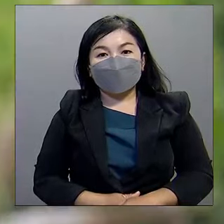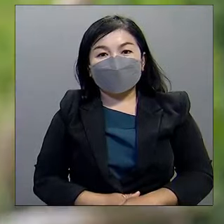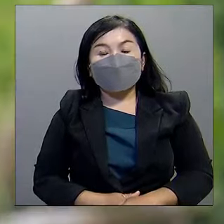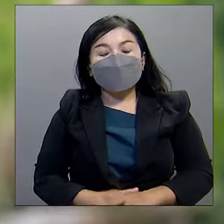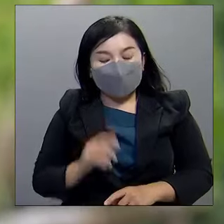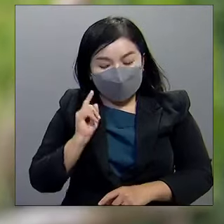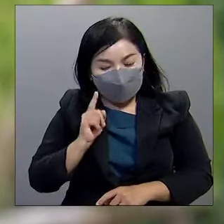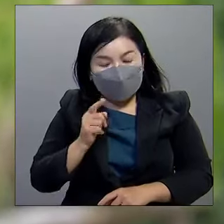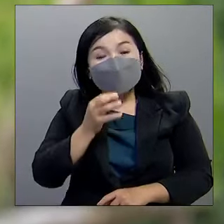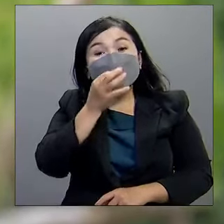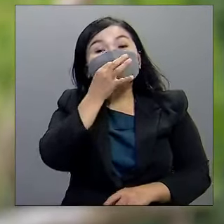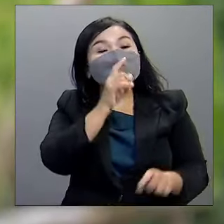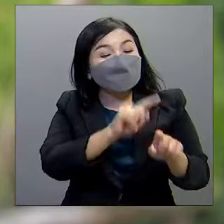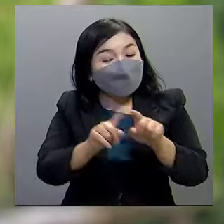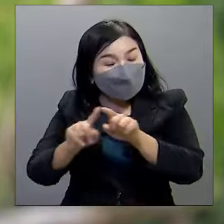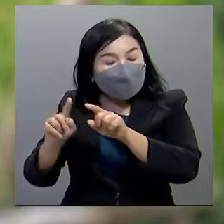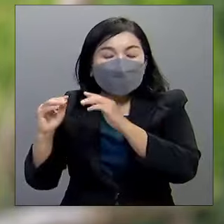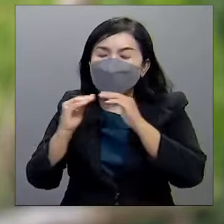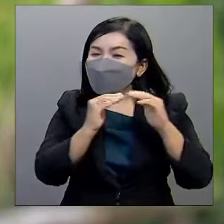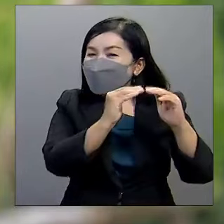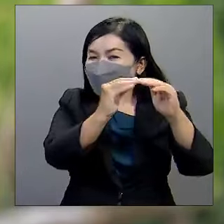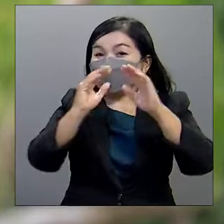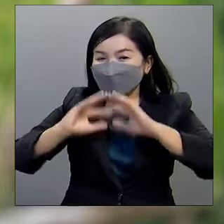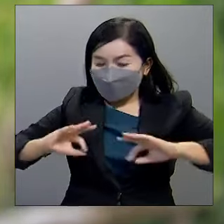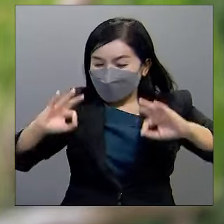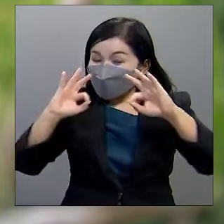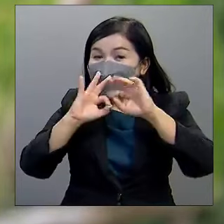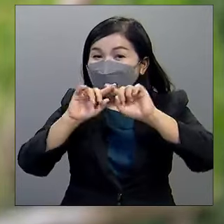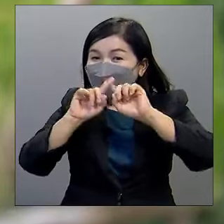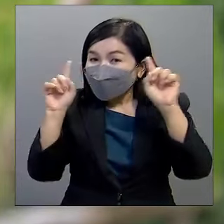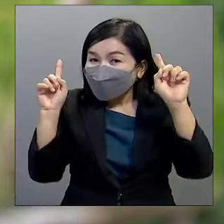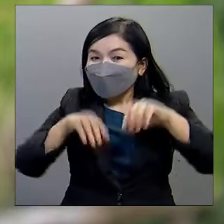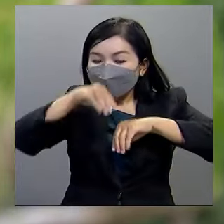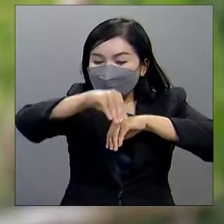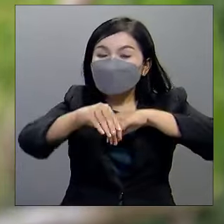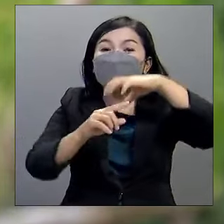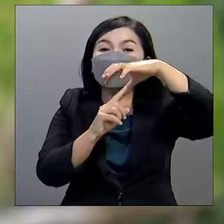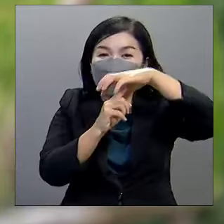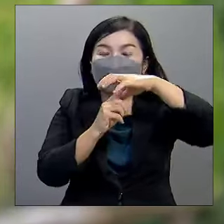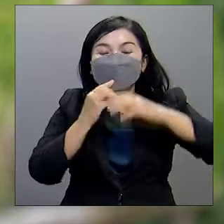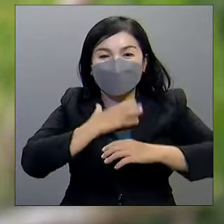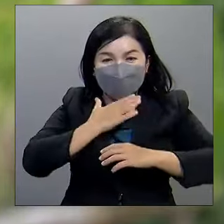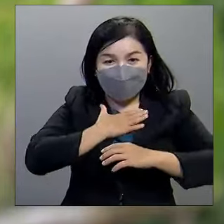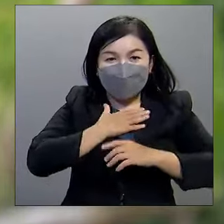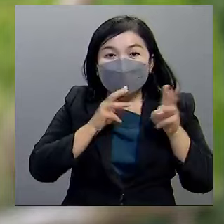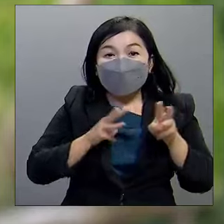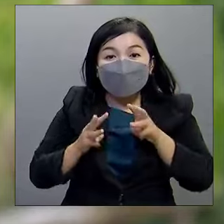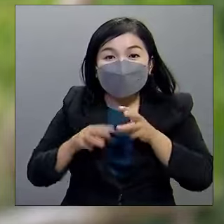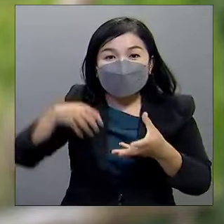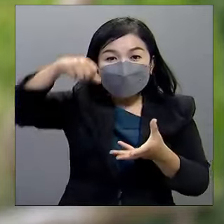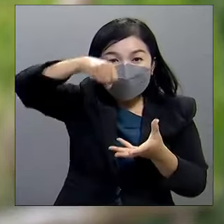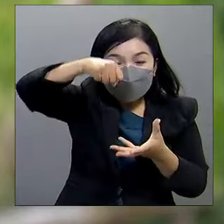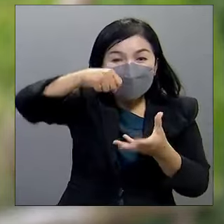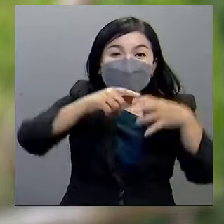จริงๆทุกอาชีพนะครับล้วนแต่มีความสำคัญนะครับแต่สำหรับอาชีพการเพาะเห็ดของผมเนี่ยผมไม่ได้มองการผลิตก้อนเชื้อเห็ดการเพาะเ